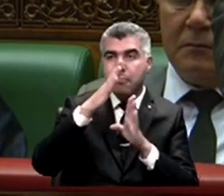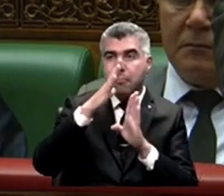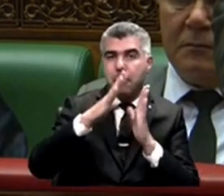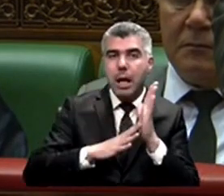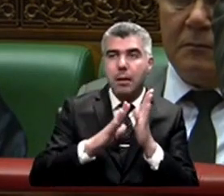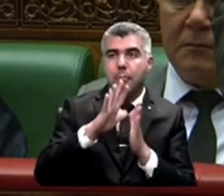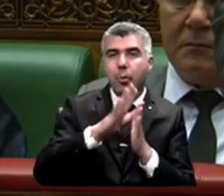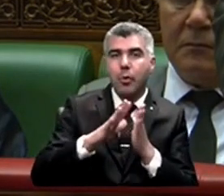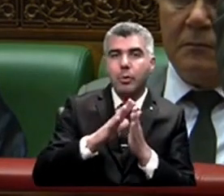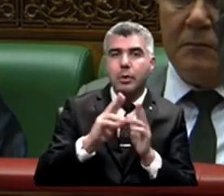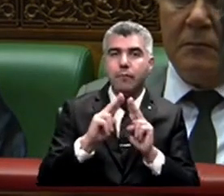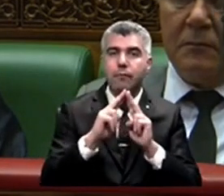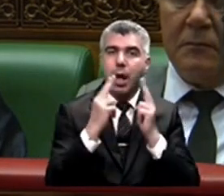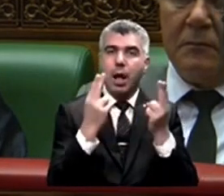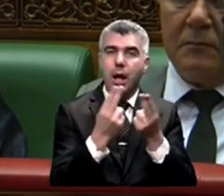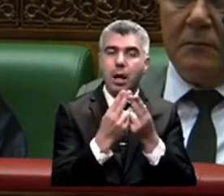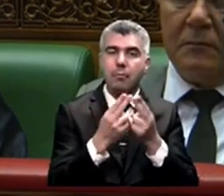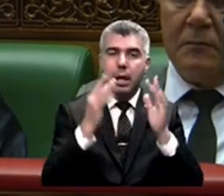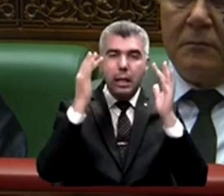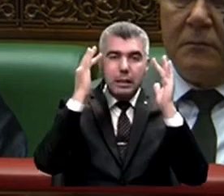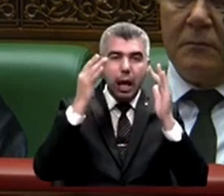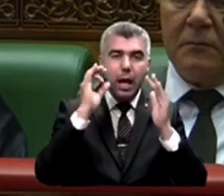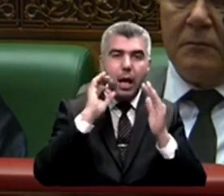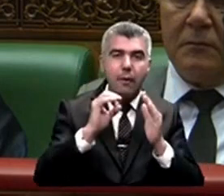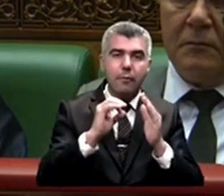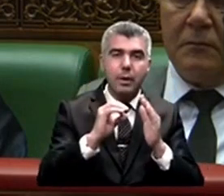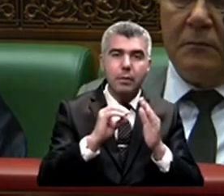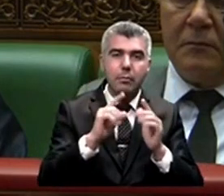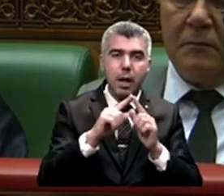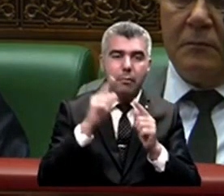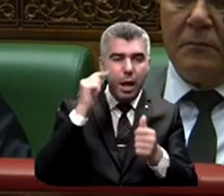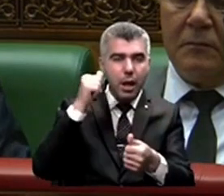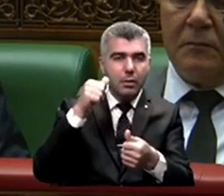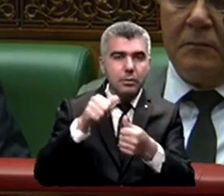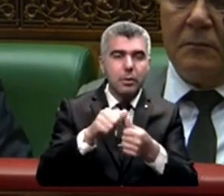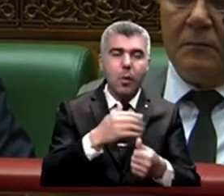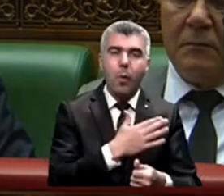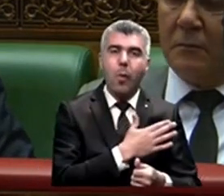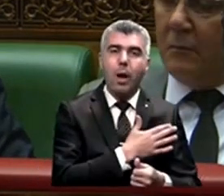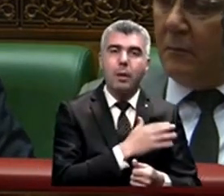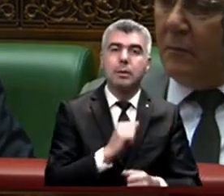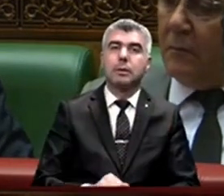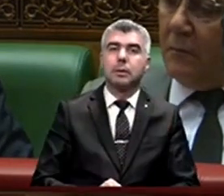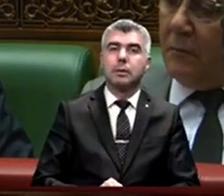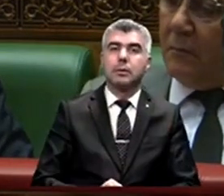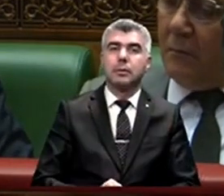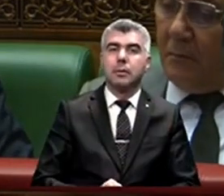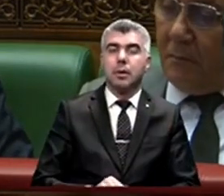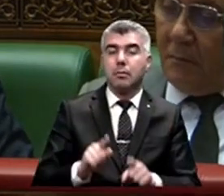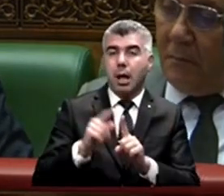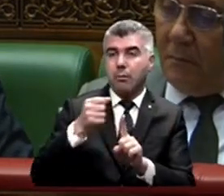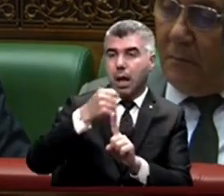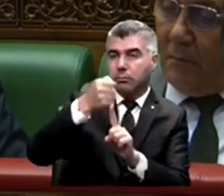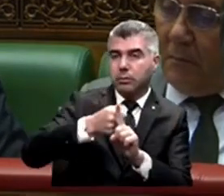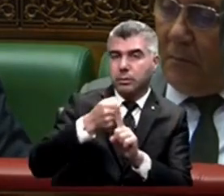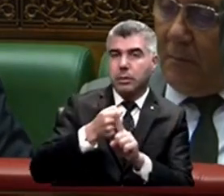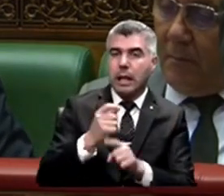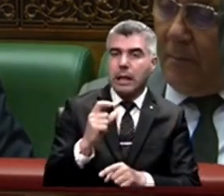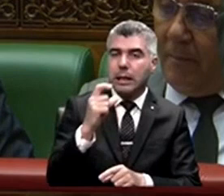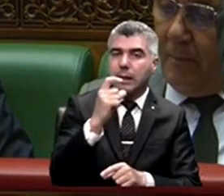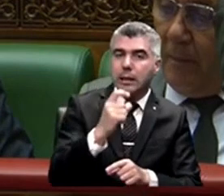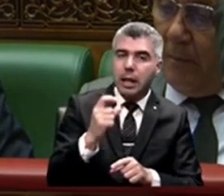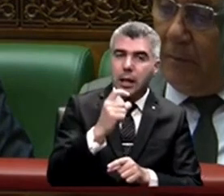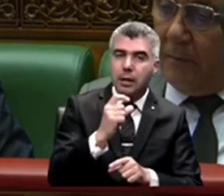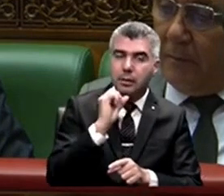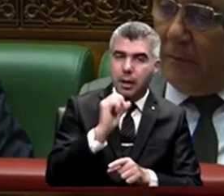الهوياتي والثقافي الذي يعزز ارتباطها بالوطن. ولا شك أن الجهود التي تبذلونها في المجال الديني في ظل